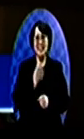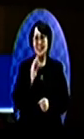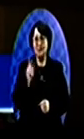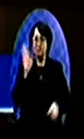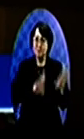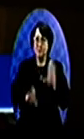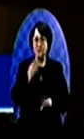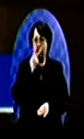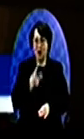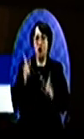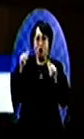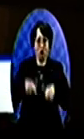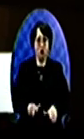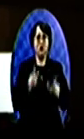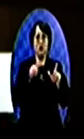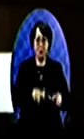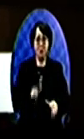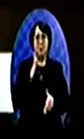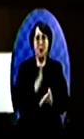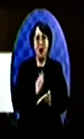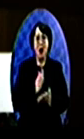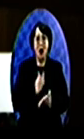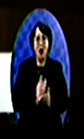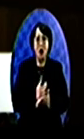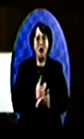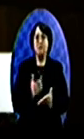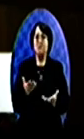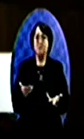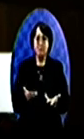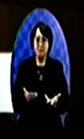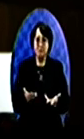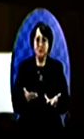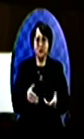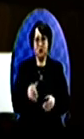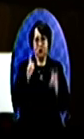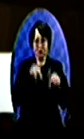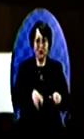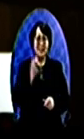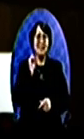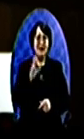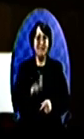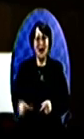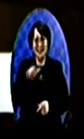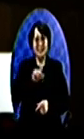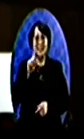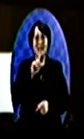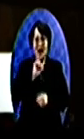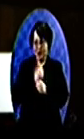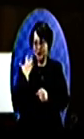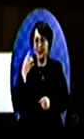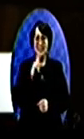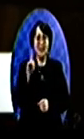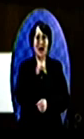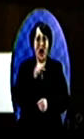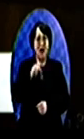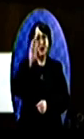гол байсан. Сав газар тодруулж хэлбэл оноо улс голын сав газрын захиргаанд дүгнэлтэд гаргах юм бол